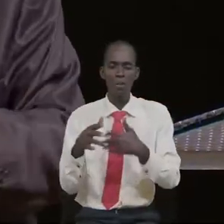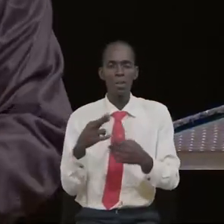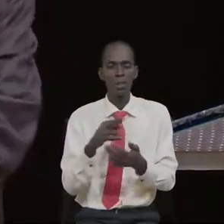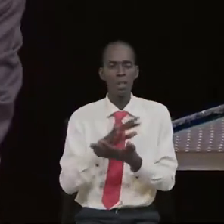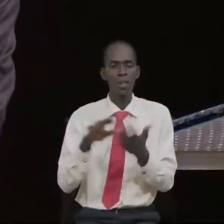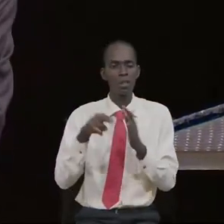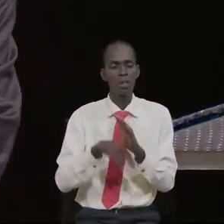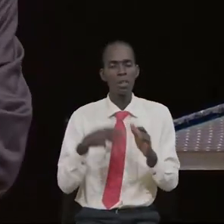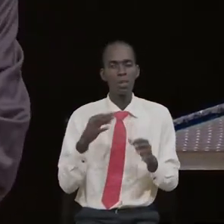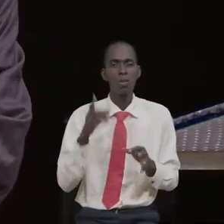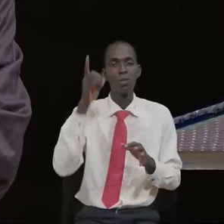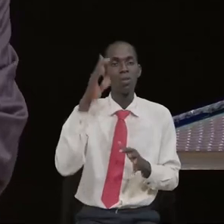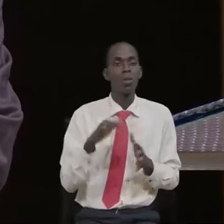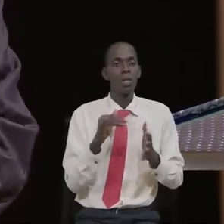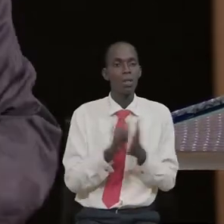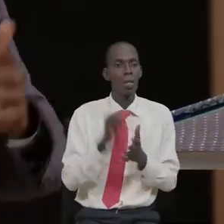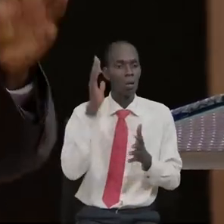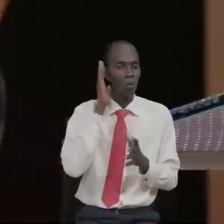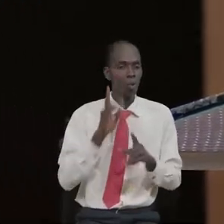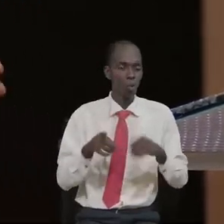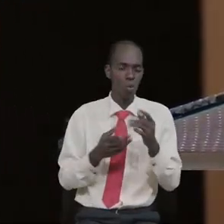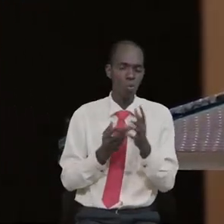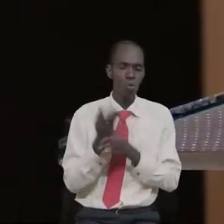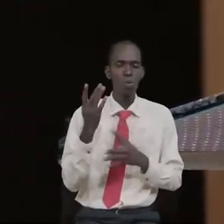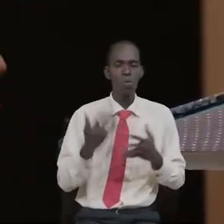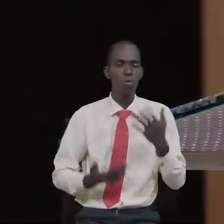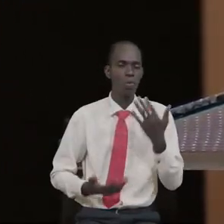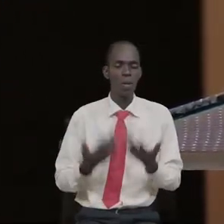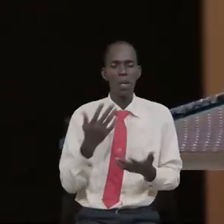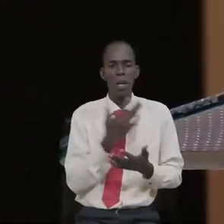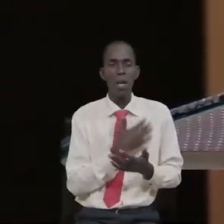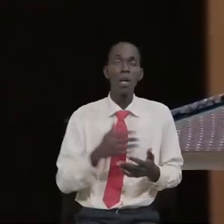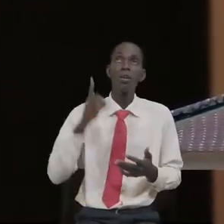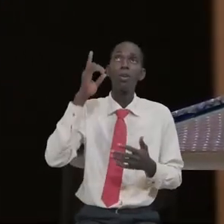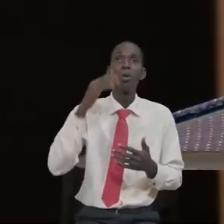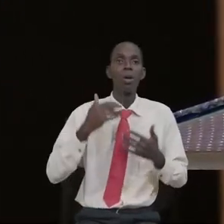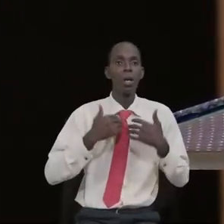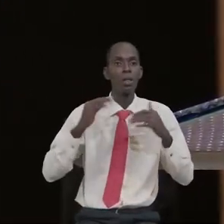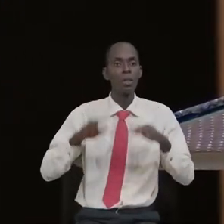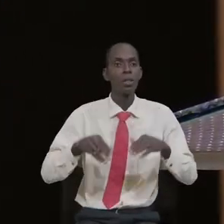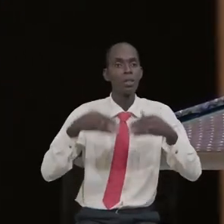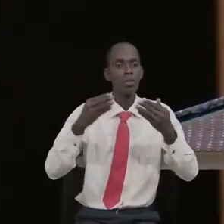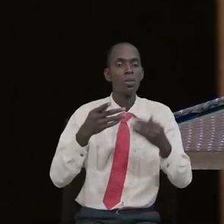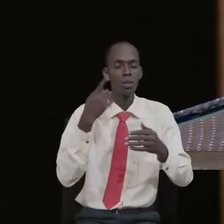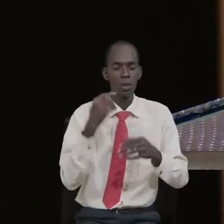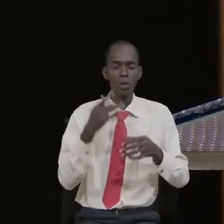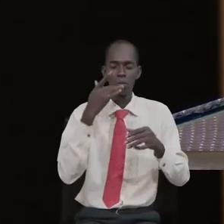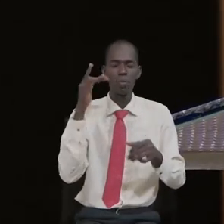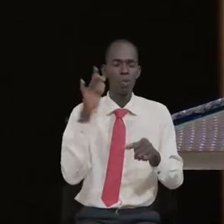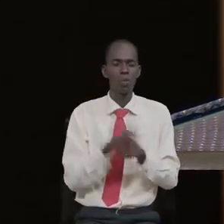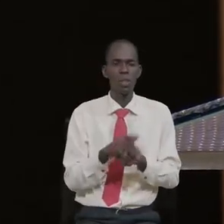embrassent la justice de Dieu traverseront le feu. Dieu a donné la promesse que